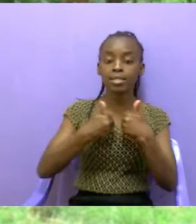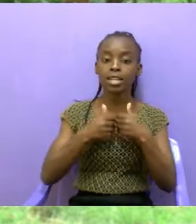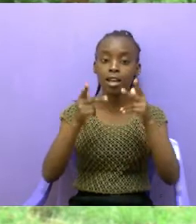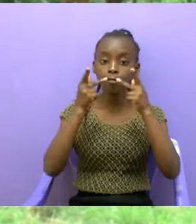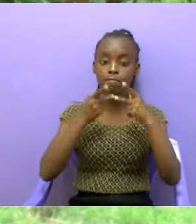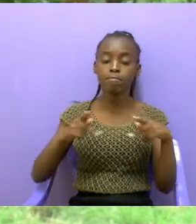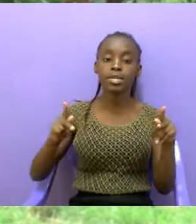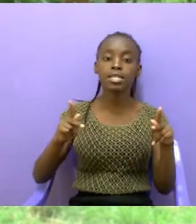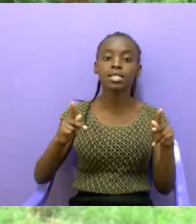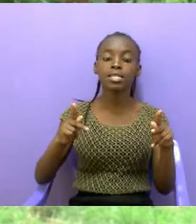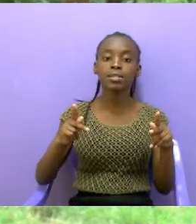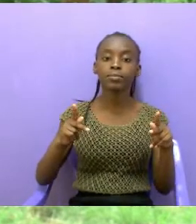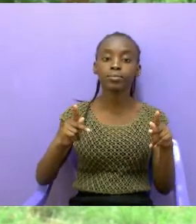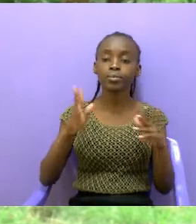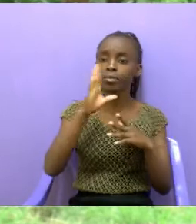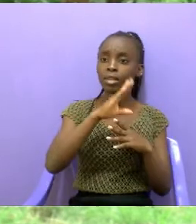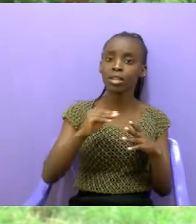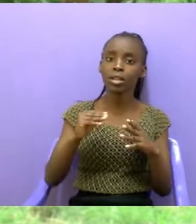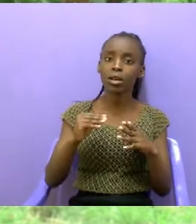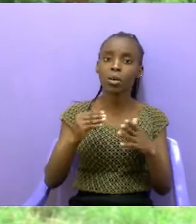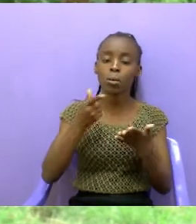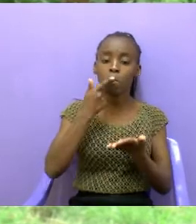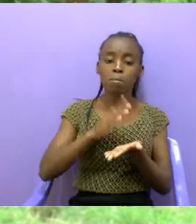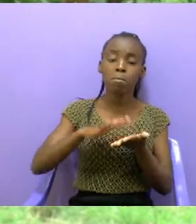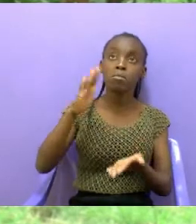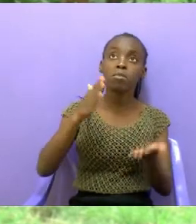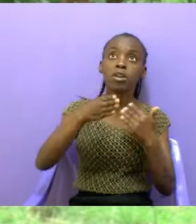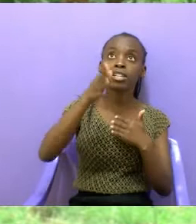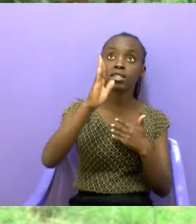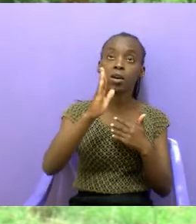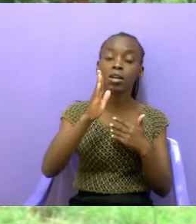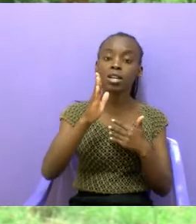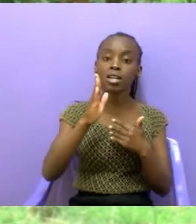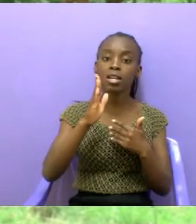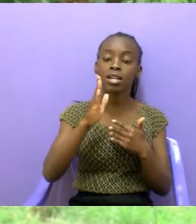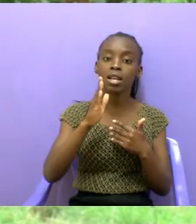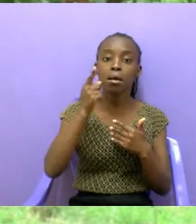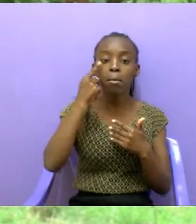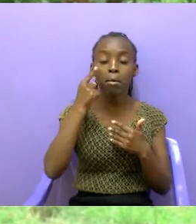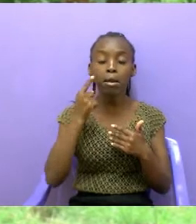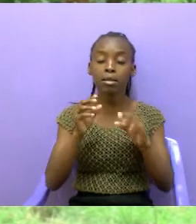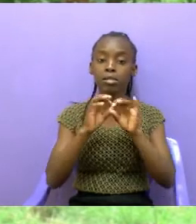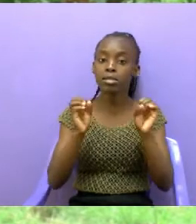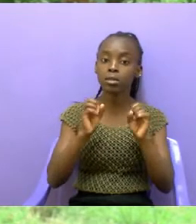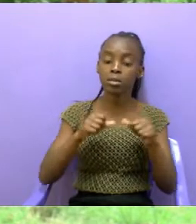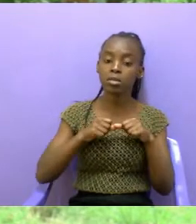amani kiasi kwamba walikuwa na nafasi ya kumwabudu Mungu, sio ya kulia. Waliendelea kumwabudu Mungu.